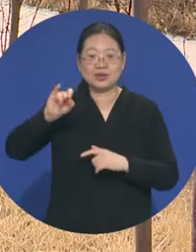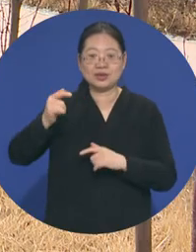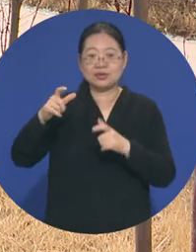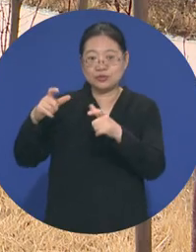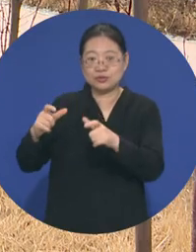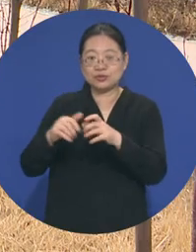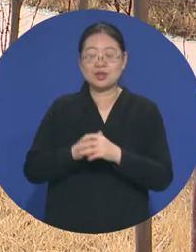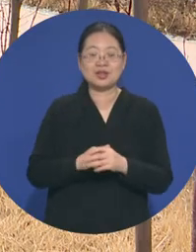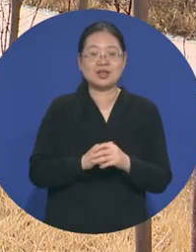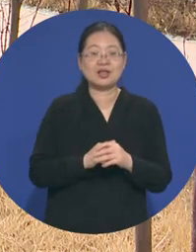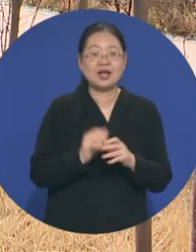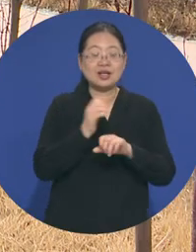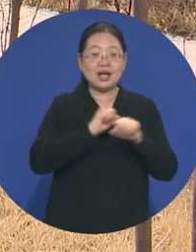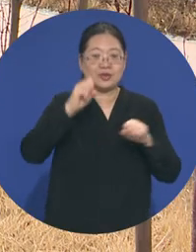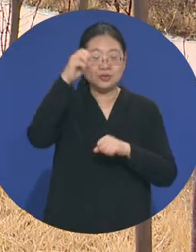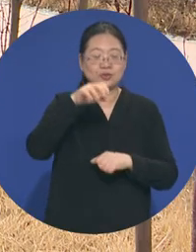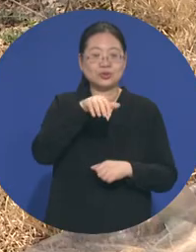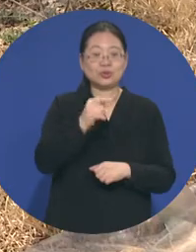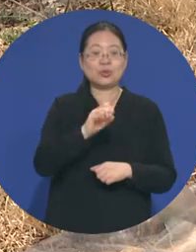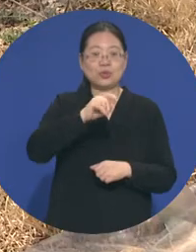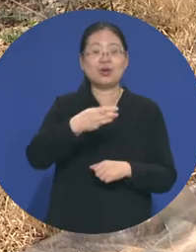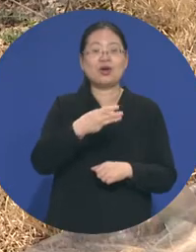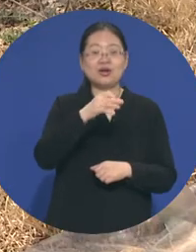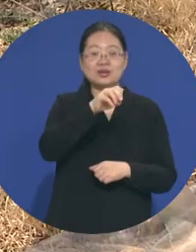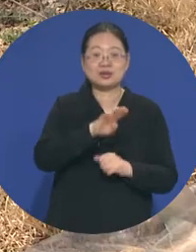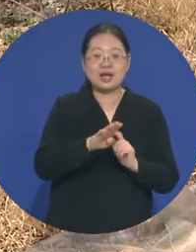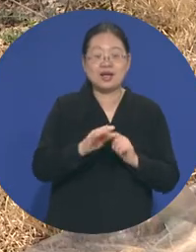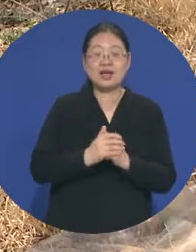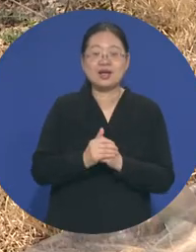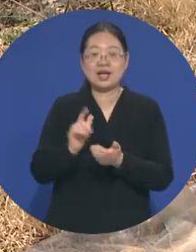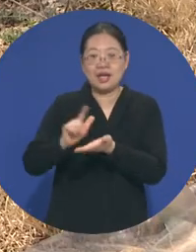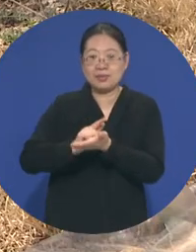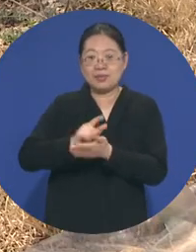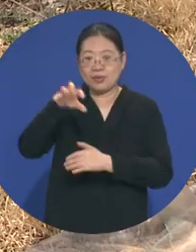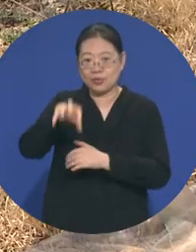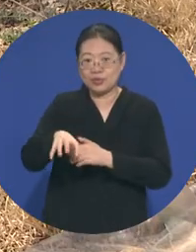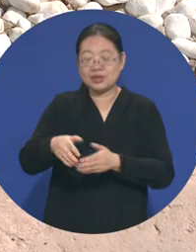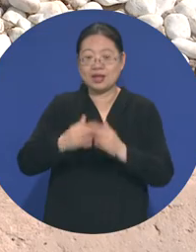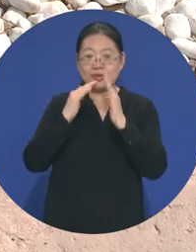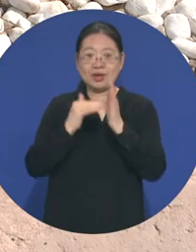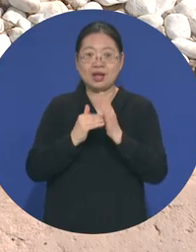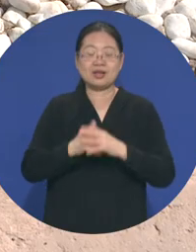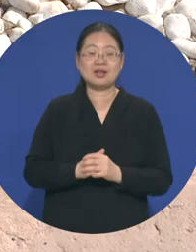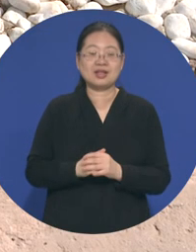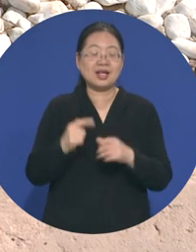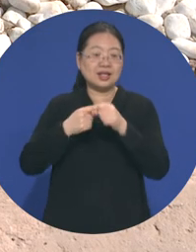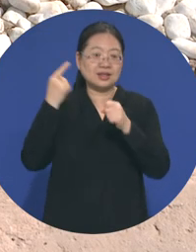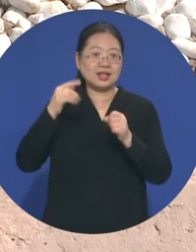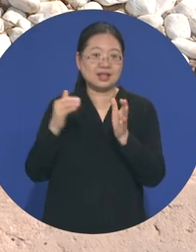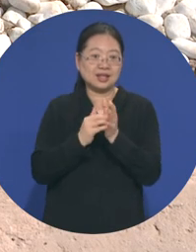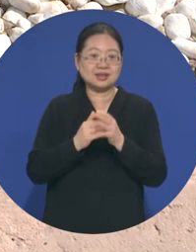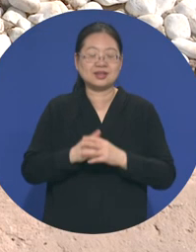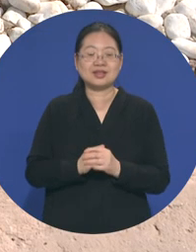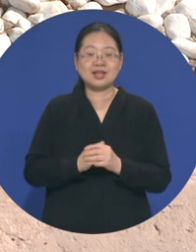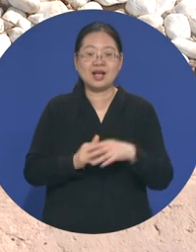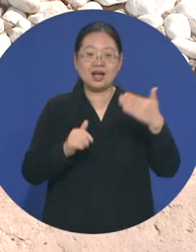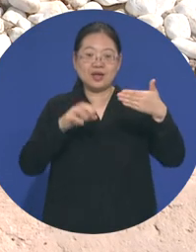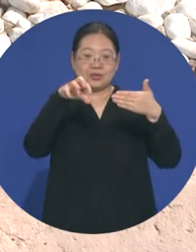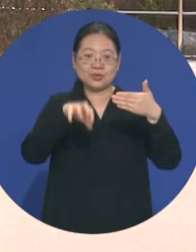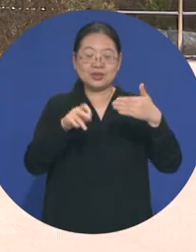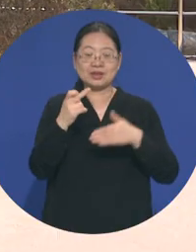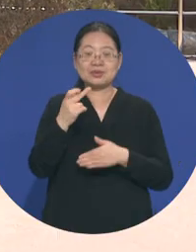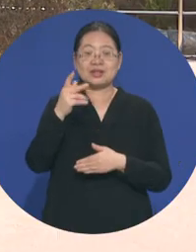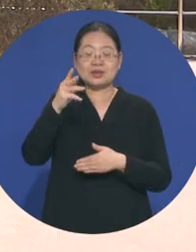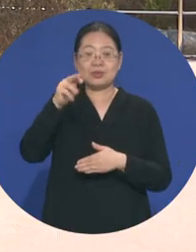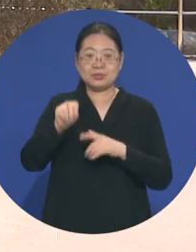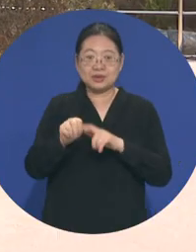양지면 광주시 초월읍 가평군 조정면 원에 만들어집니다 한편 경도는 지난해까지 돈의 아홉